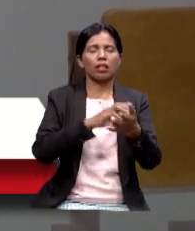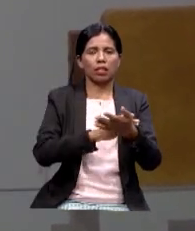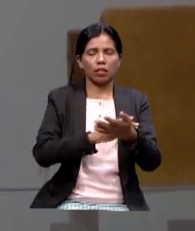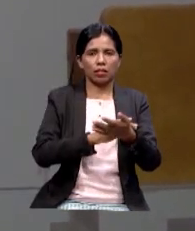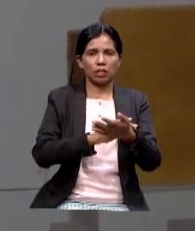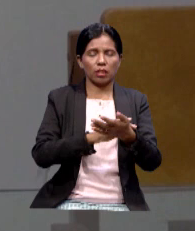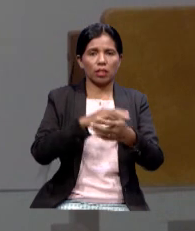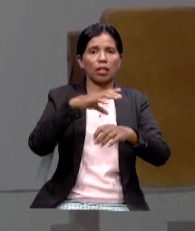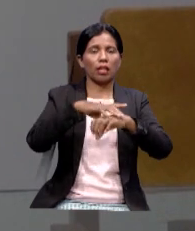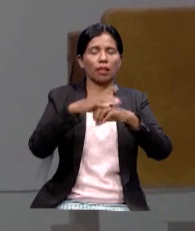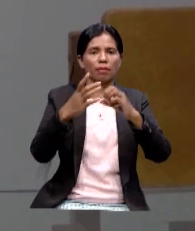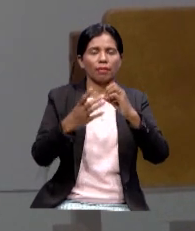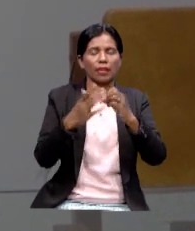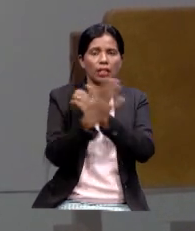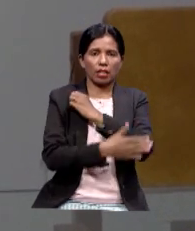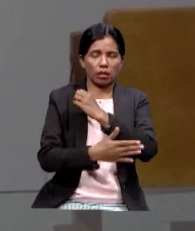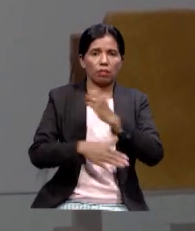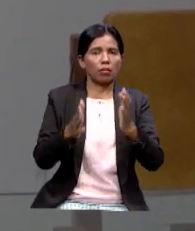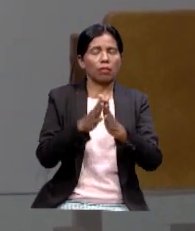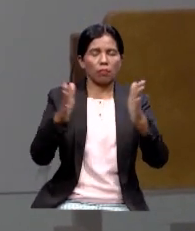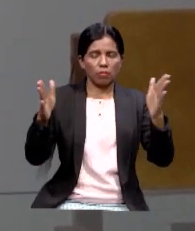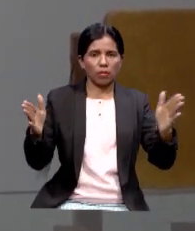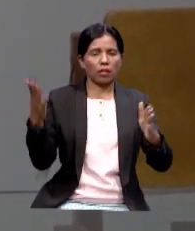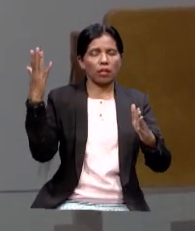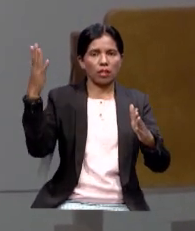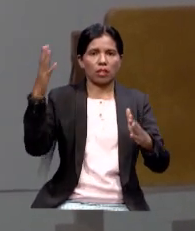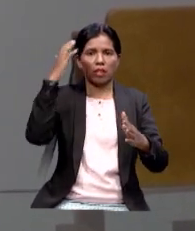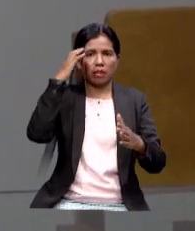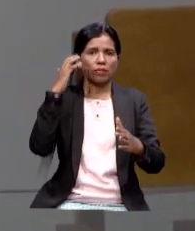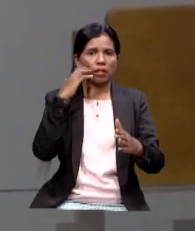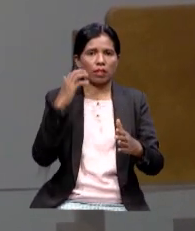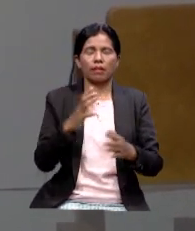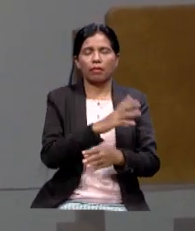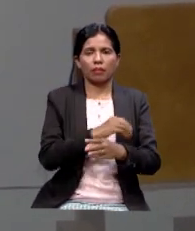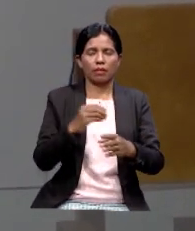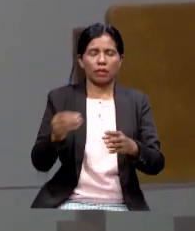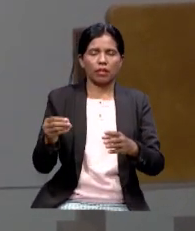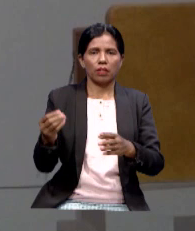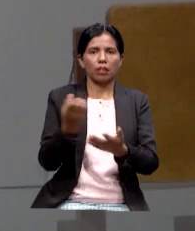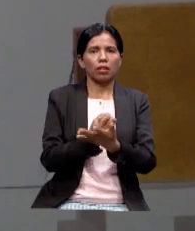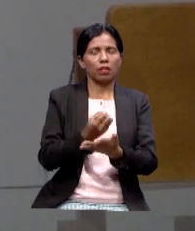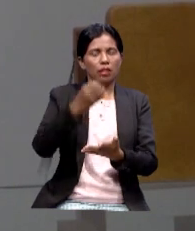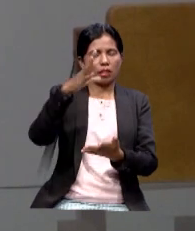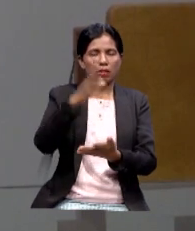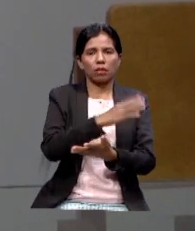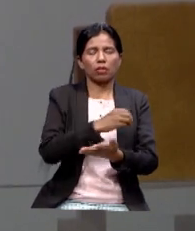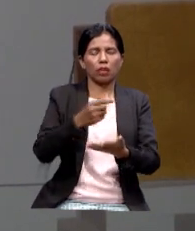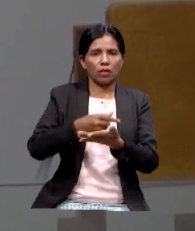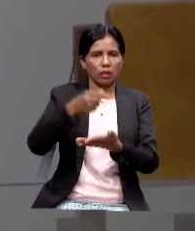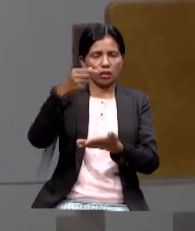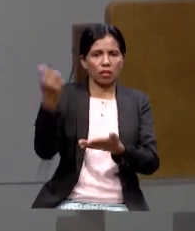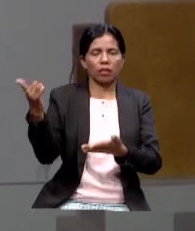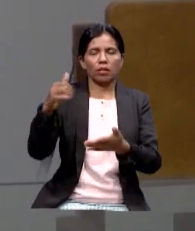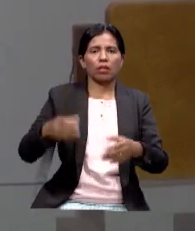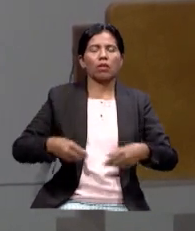in Africa, agora non ma Argelia, e raide ricco o mina o gas barak si fornesse